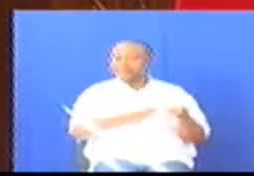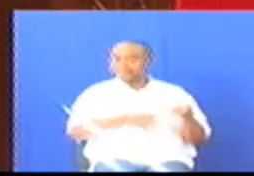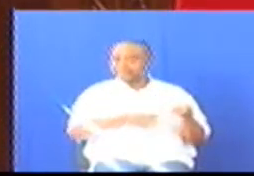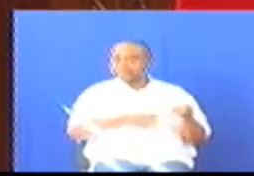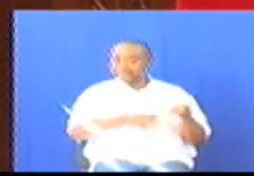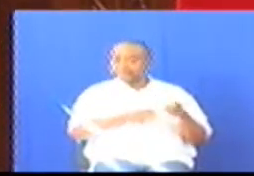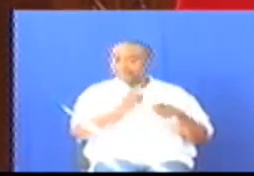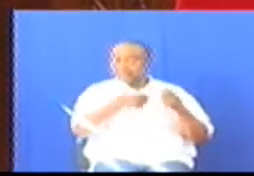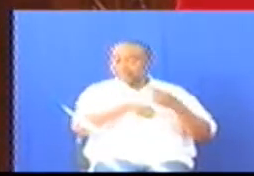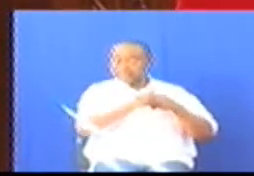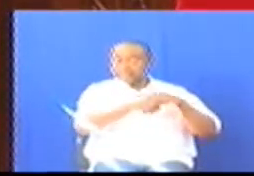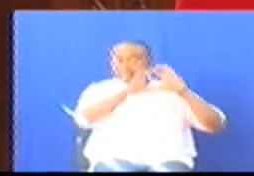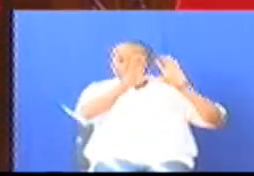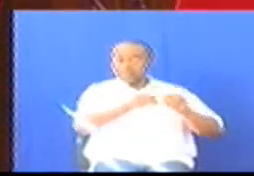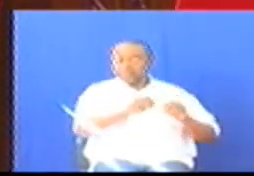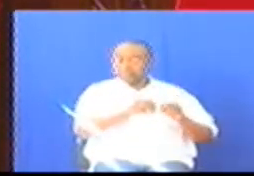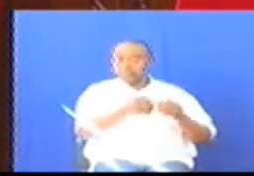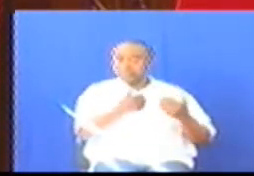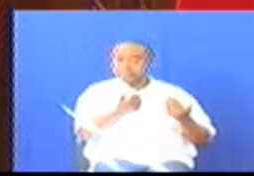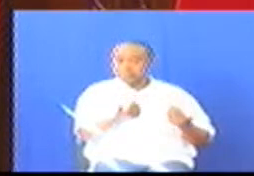katika taarifa ya makusanyo